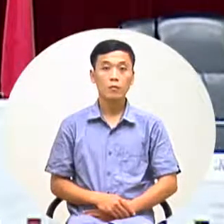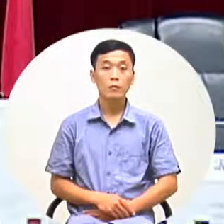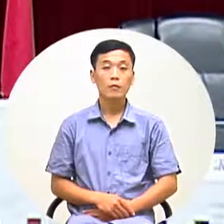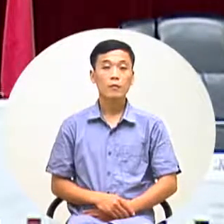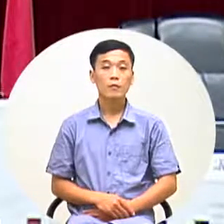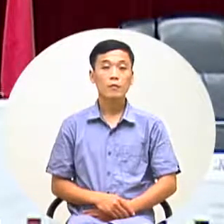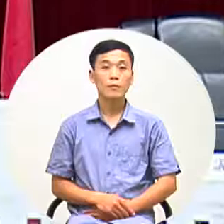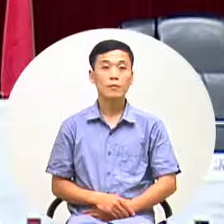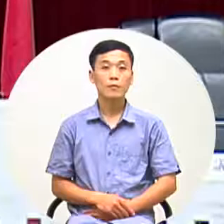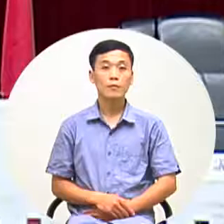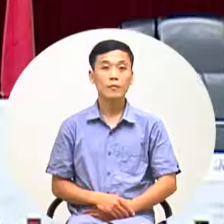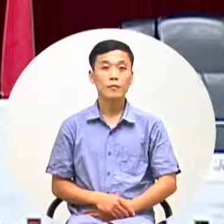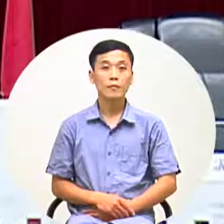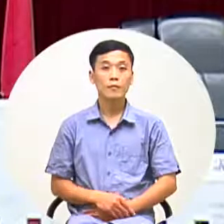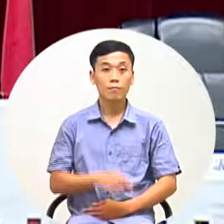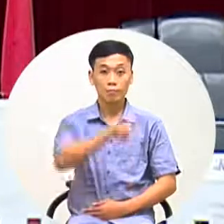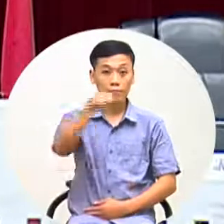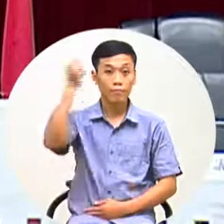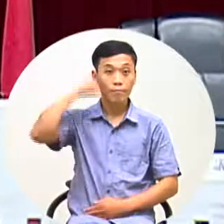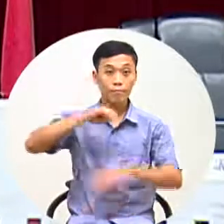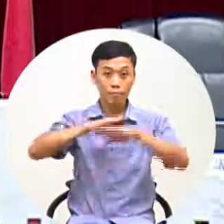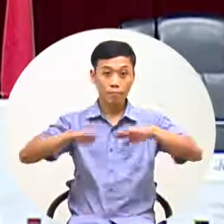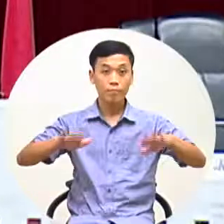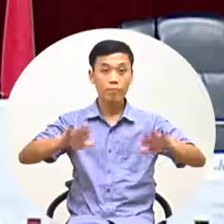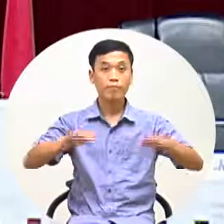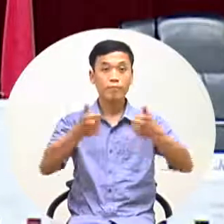大家早，开会。